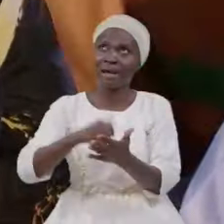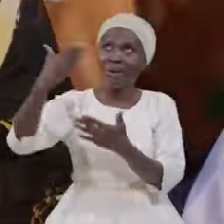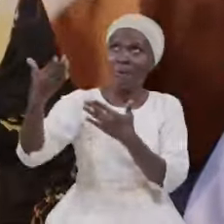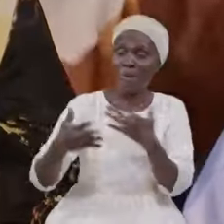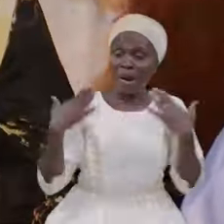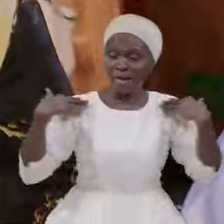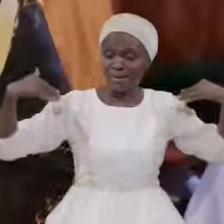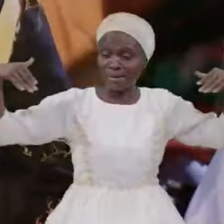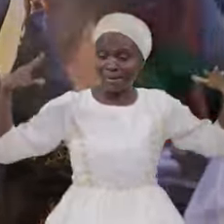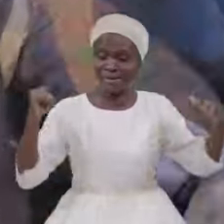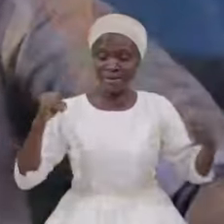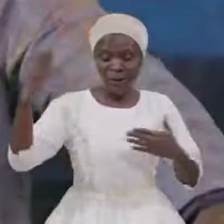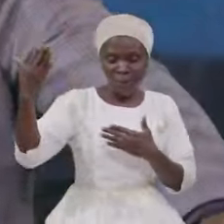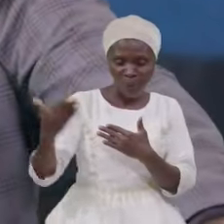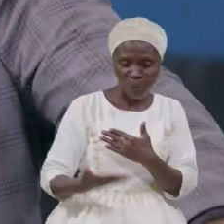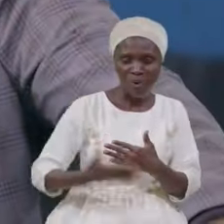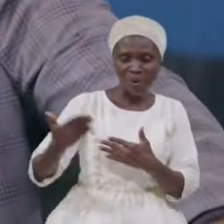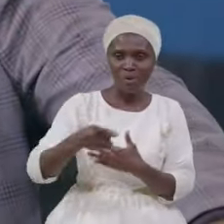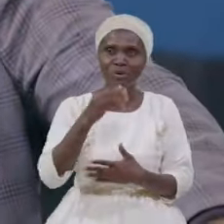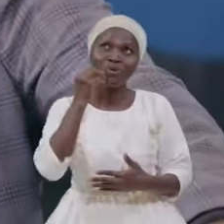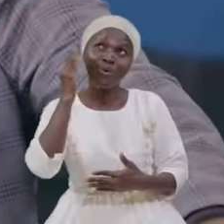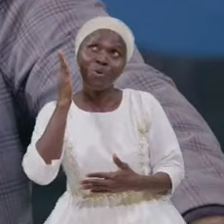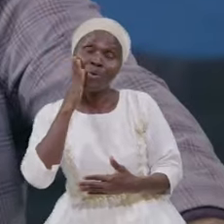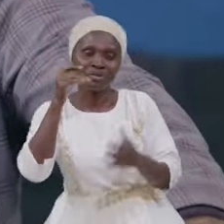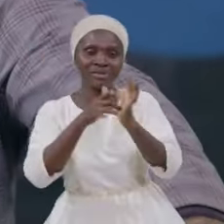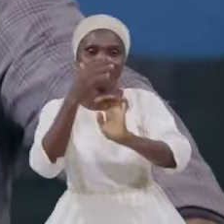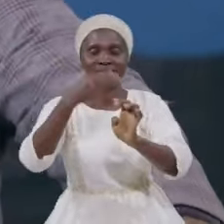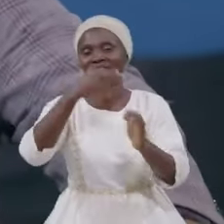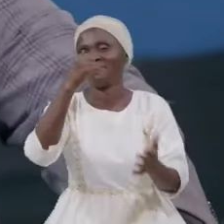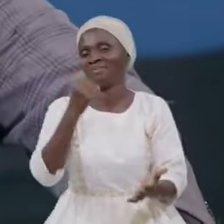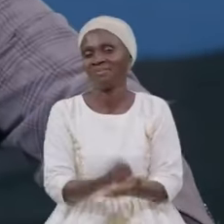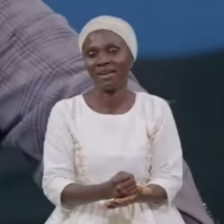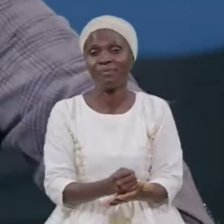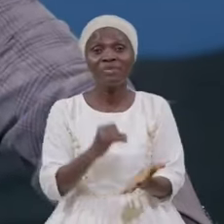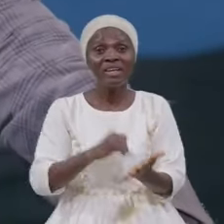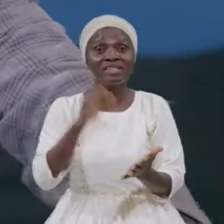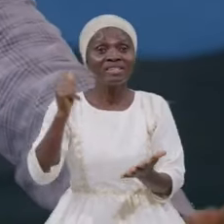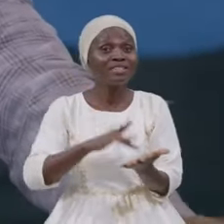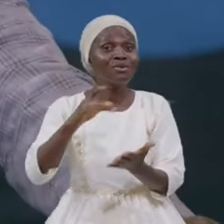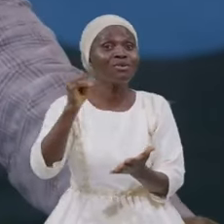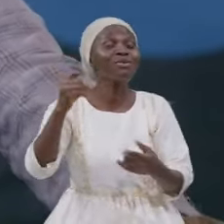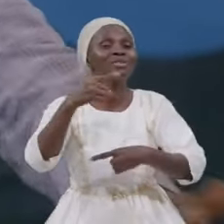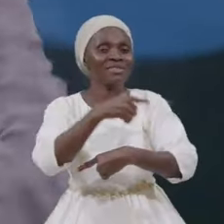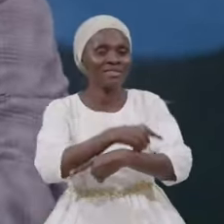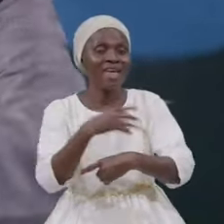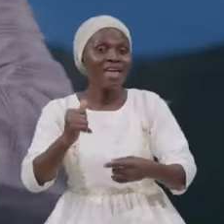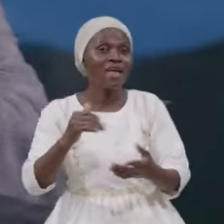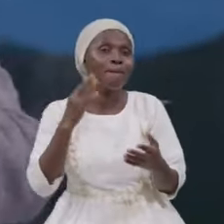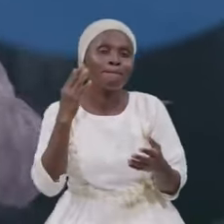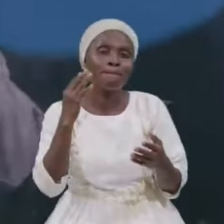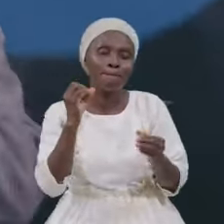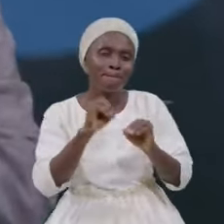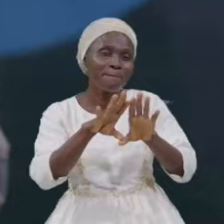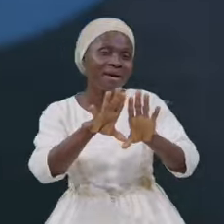de Jésus. C'est un jour glorieux. Il y a un jour qui vient, un jour de lumière. Un jour de lumière